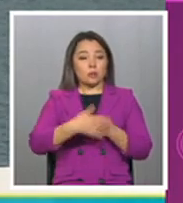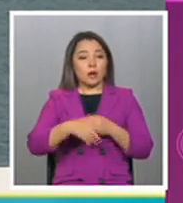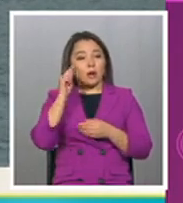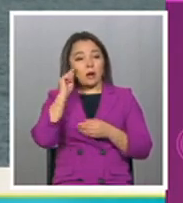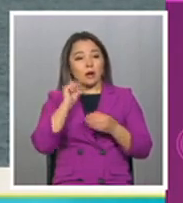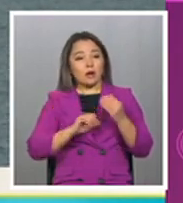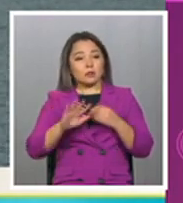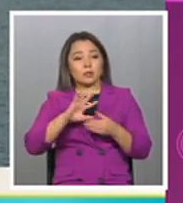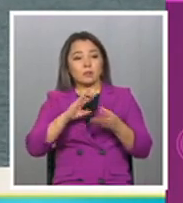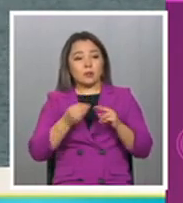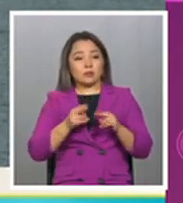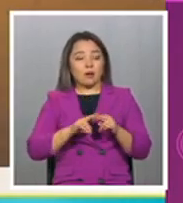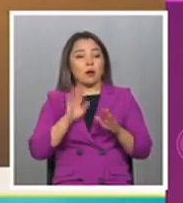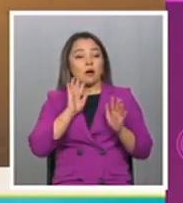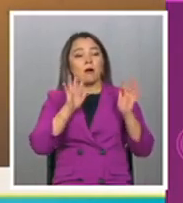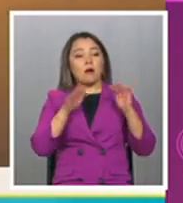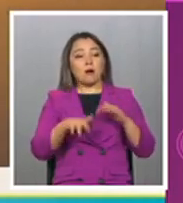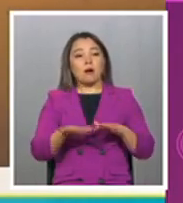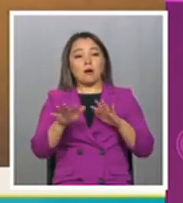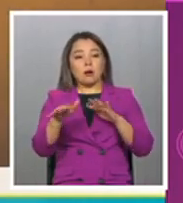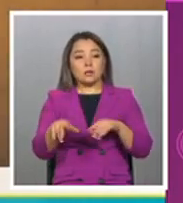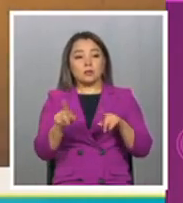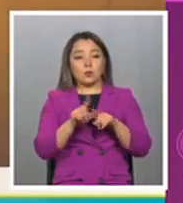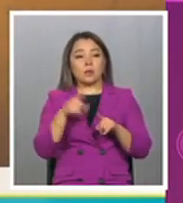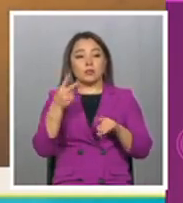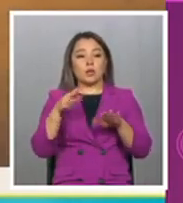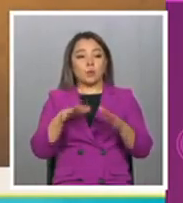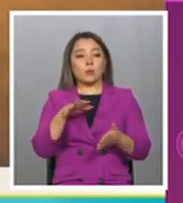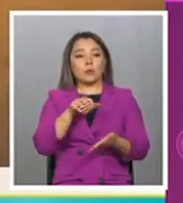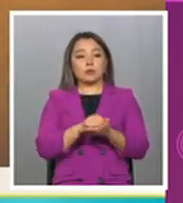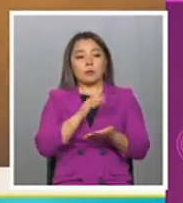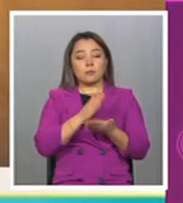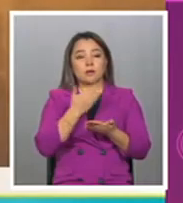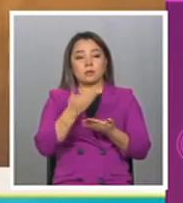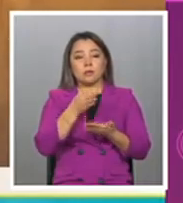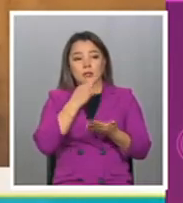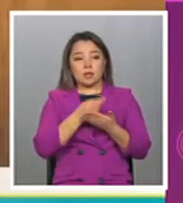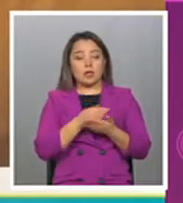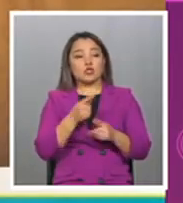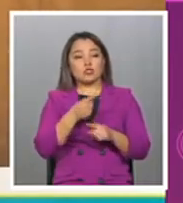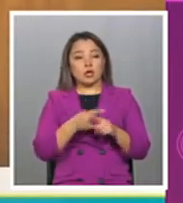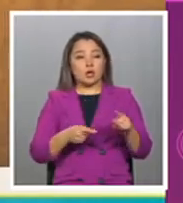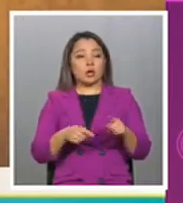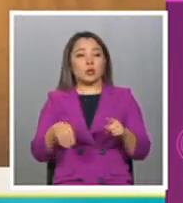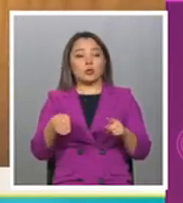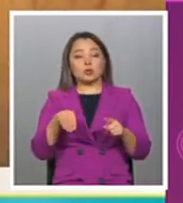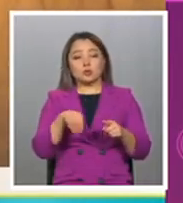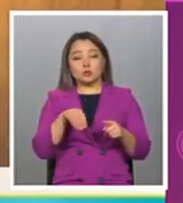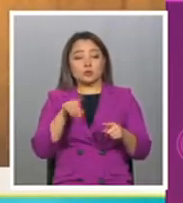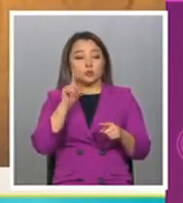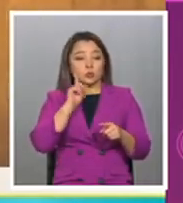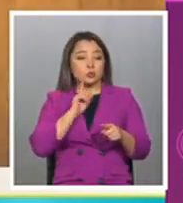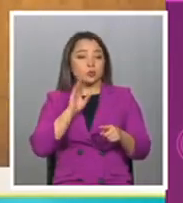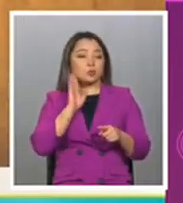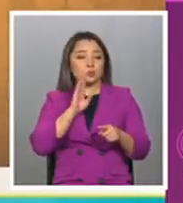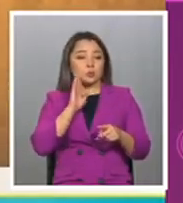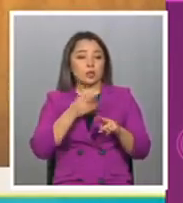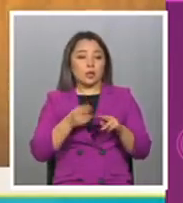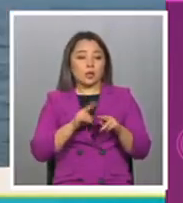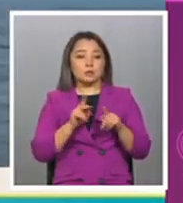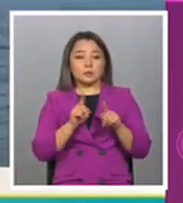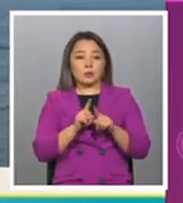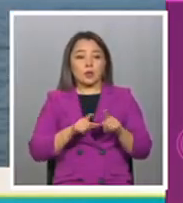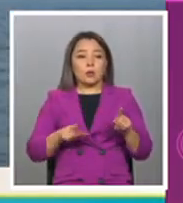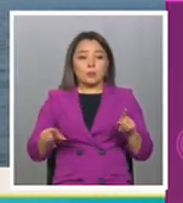бойынша Арал теңізінен кейін екінші орынды иеленеді. Жартылай тұщы сулы, ағынсыз су тоғанының